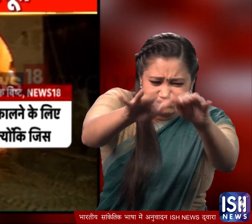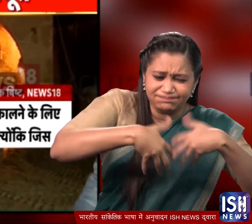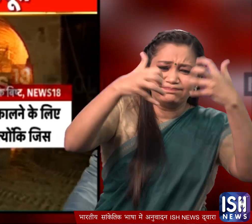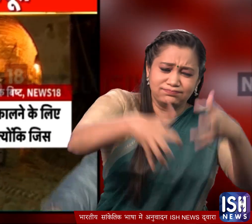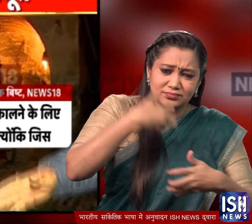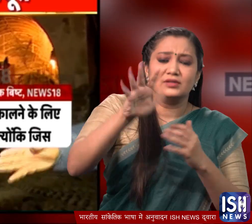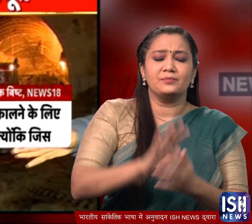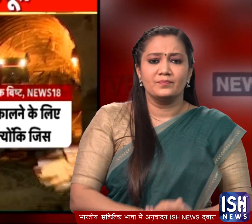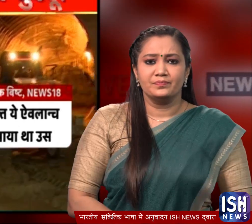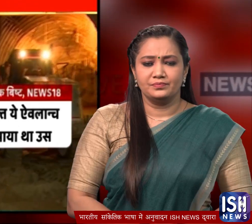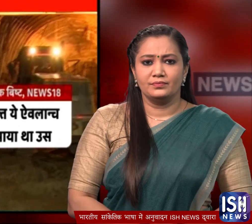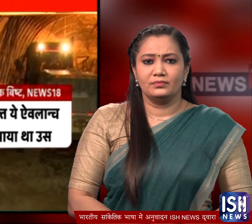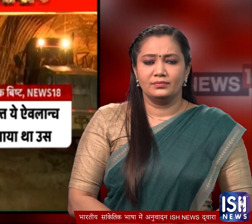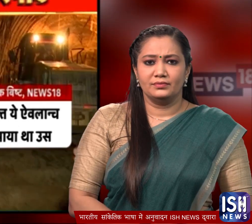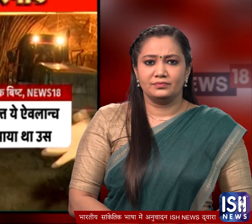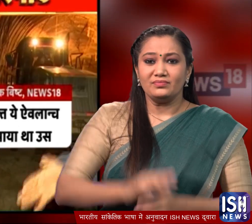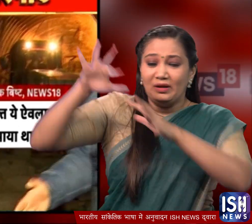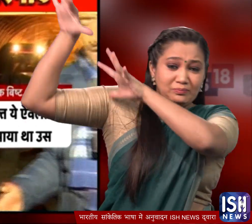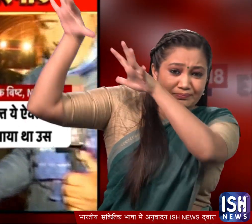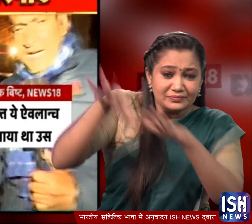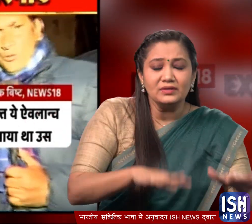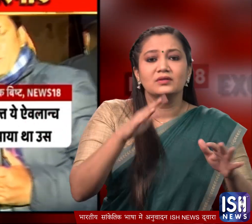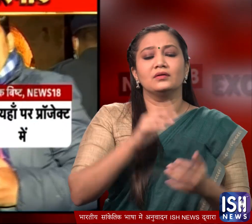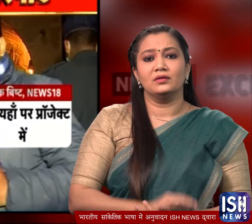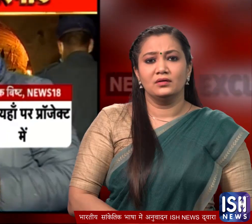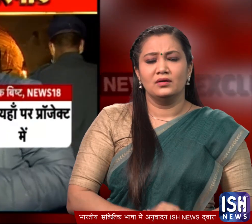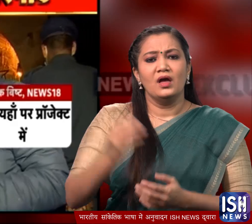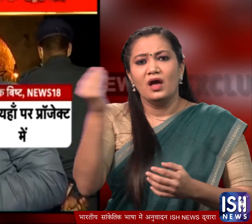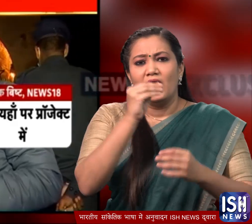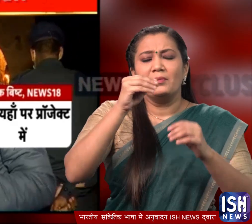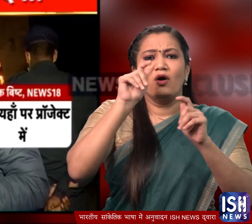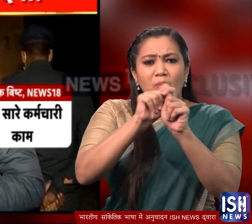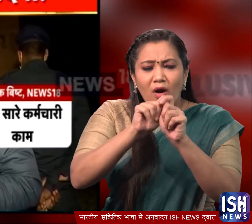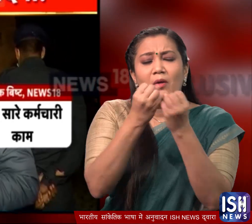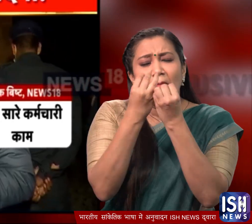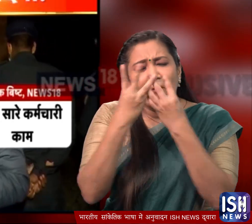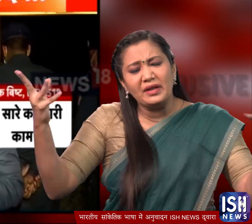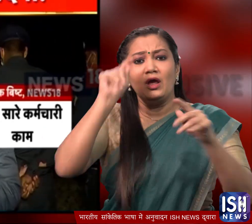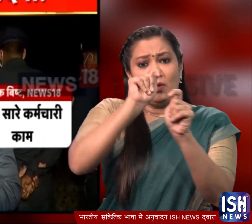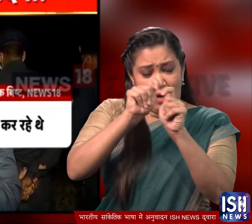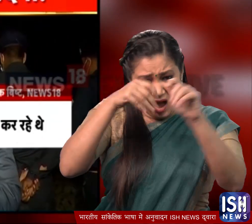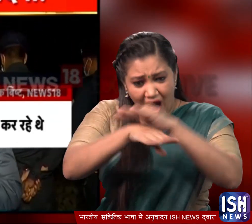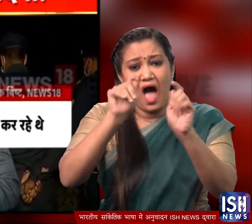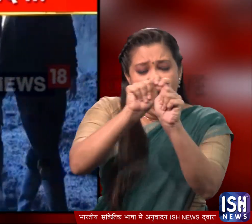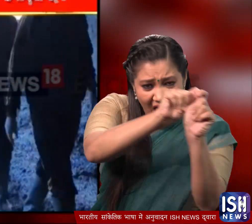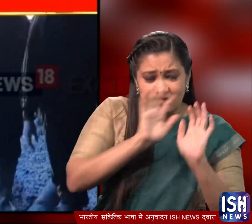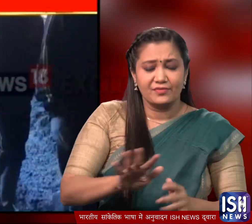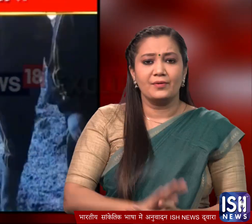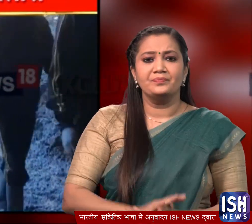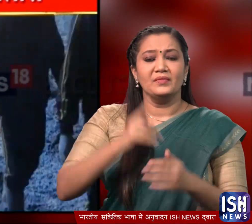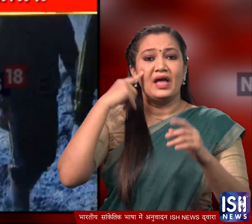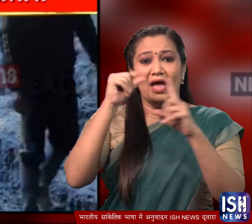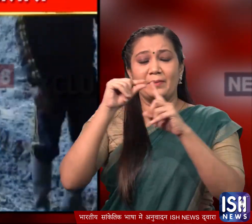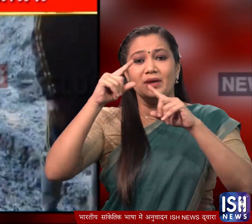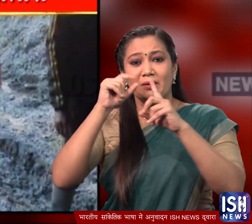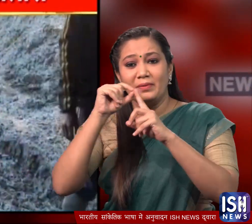बाहर निकालने के लिए, क्योंकि जिस वक्त ये एवलांच आया था उस वक्त यहाँ पर प्रोजेक्ट में कई सारे वर्कर्स काम कर रहे थे। आईटीबीपी